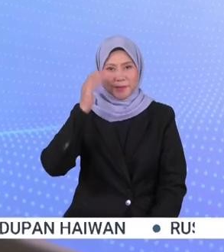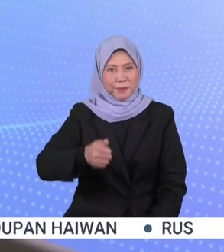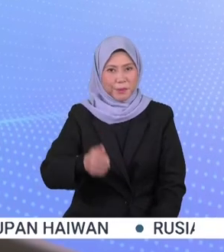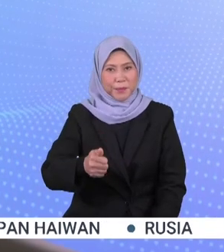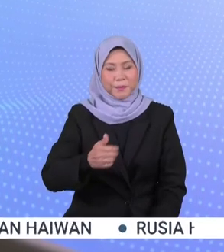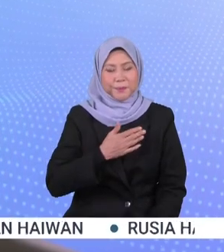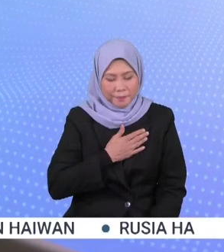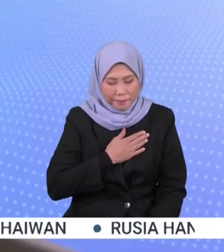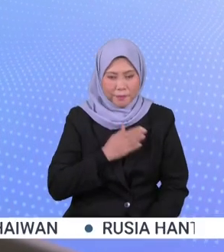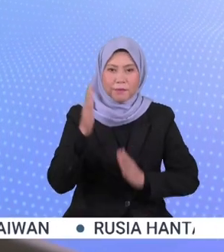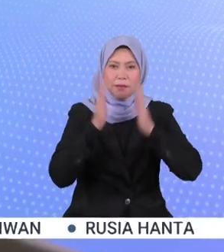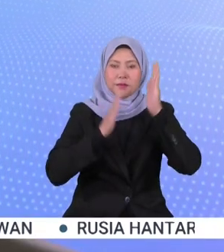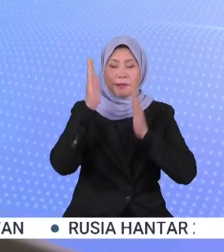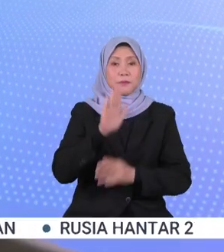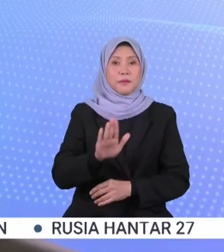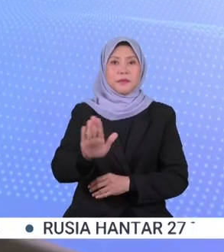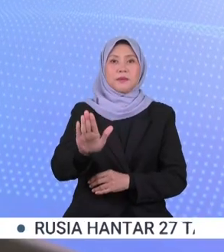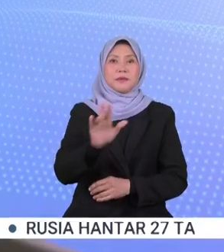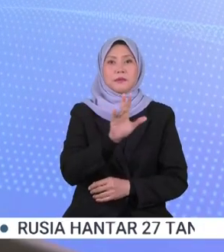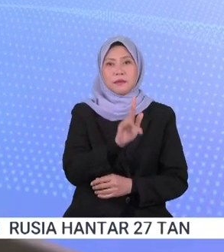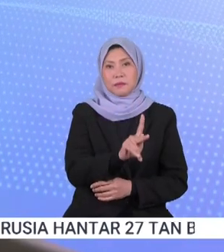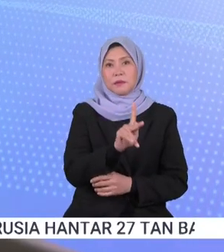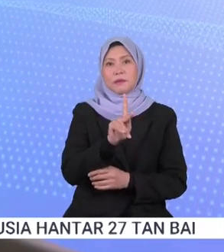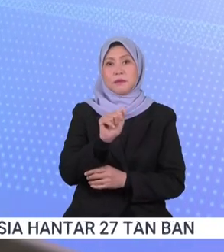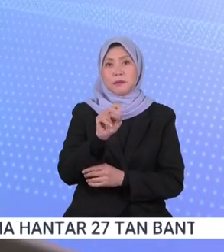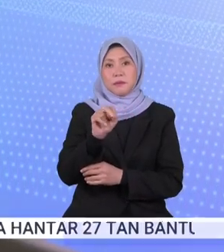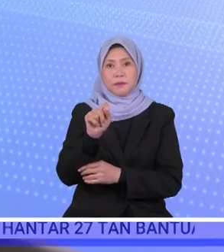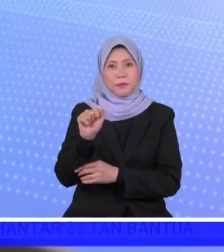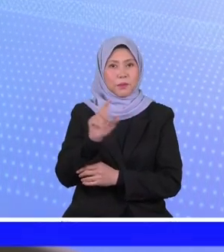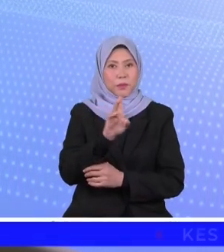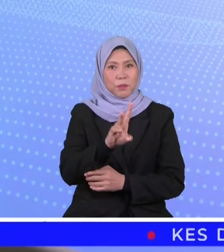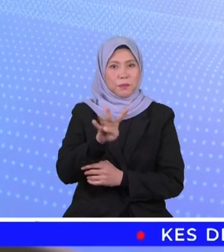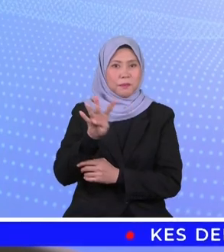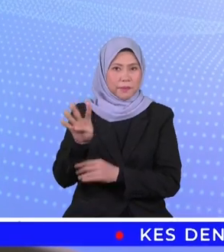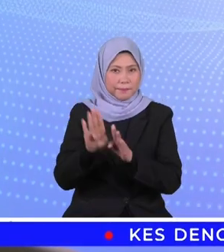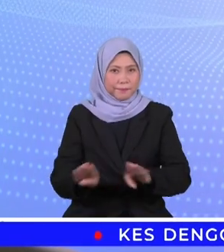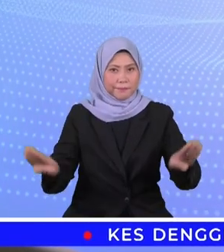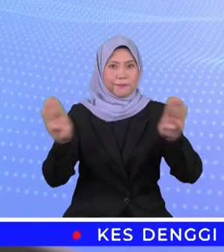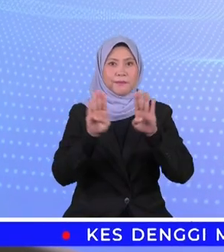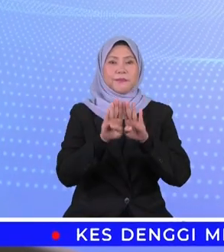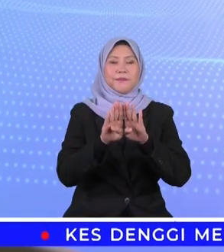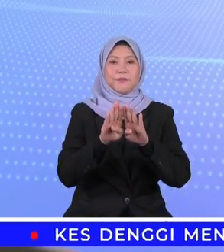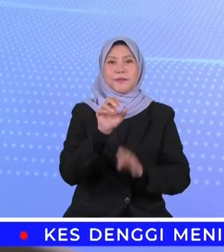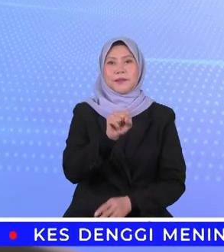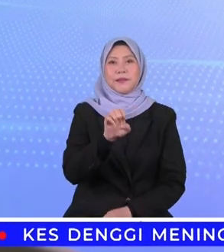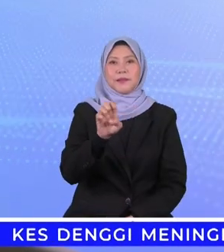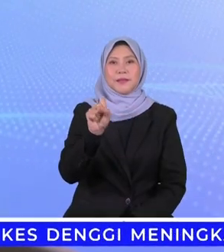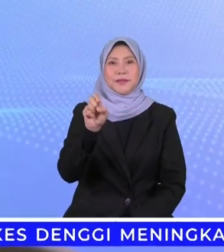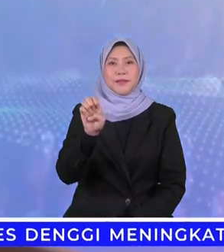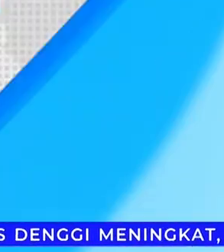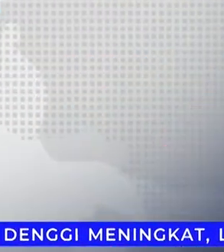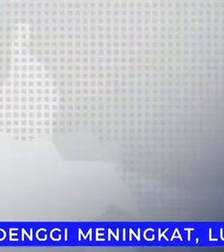Assalamualaikum, salam Malaysia Madani. Kanta 744 mendahului berita. Kami mulakan dengan rangkuman berita utama dalam segmen Esensi.